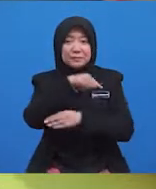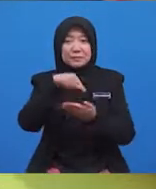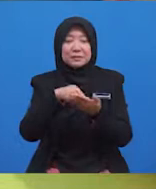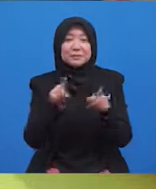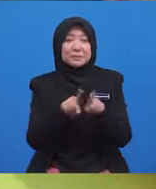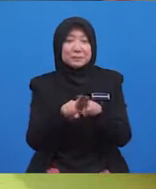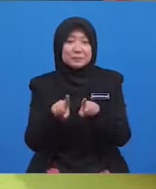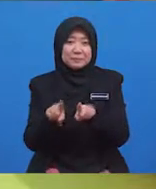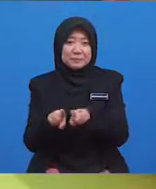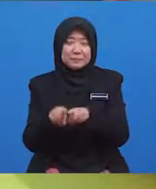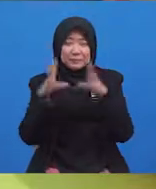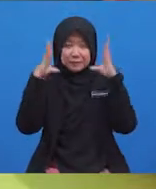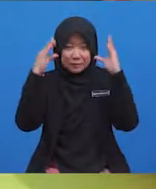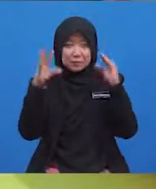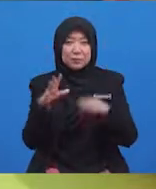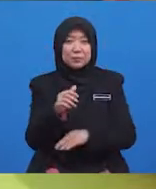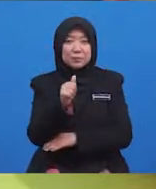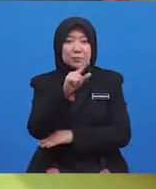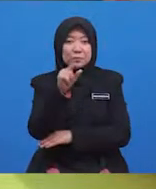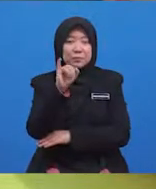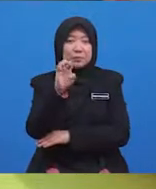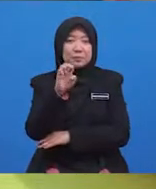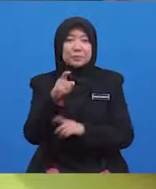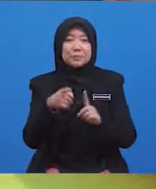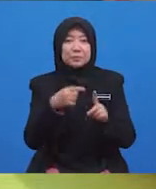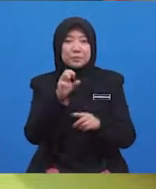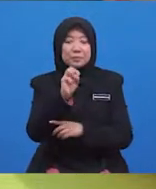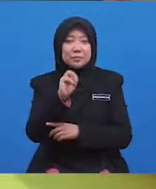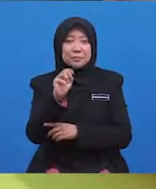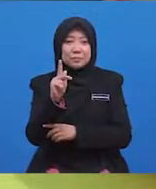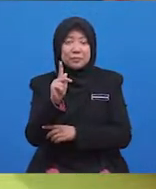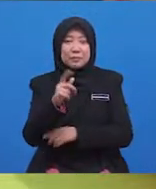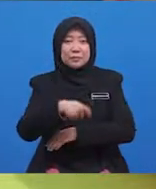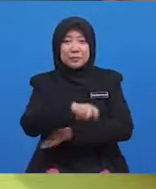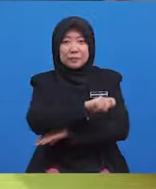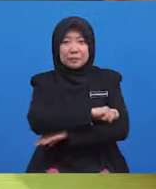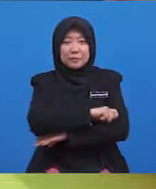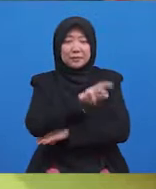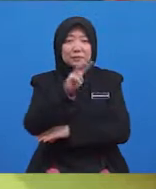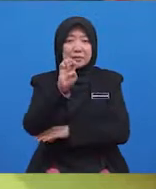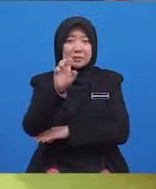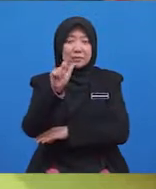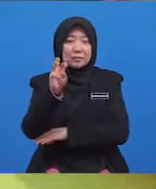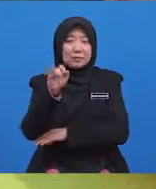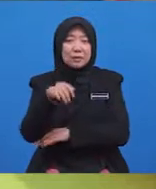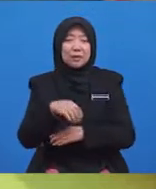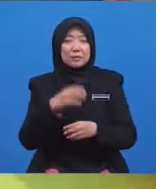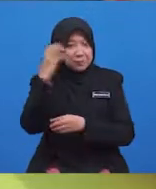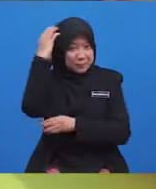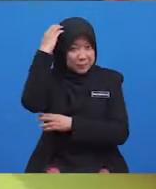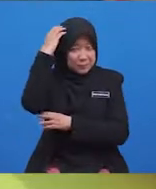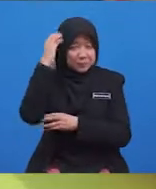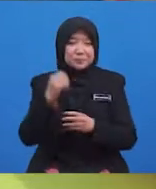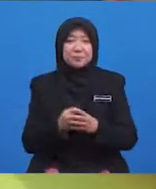bersama saya, Cikgu Aziz dari SMK Taman Melawati Gombak. Pada hari ini, cikgu